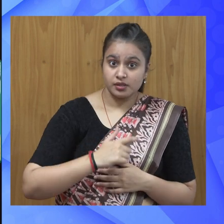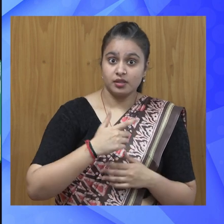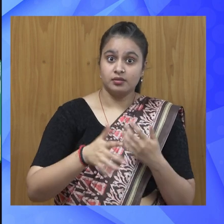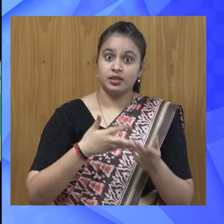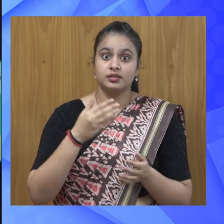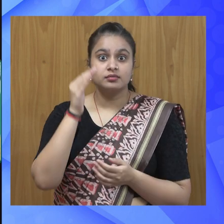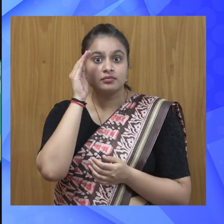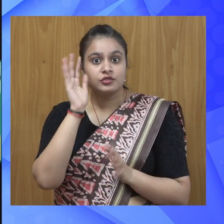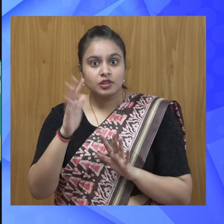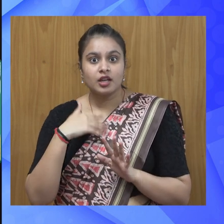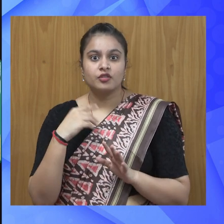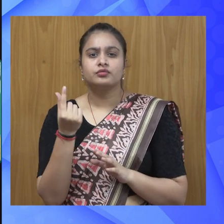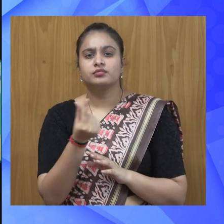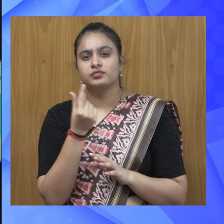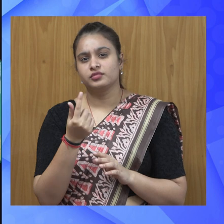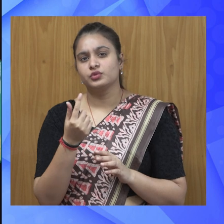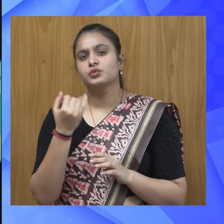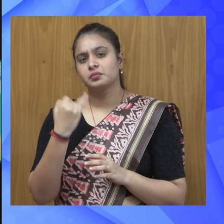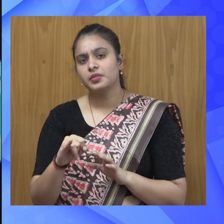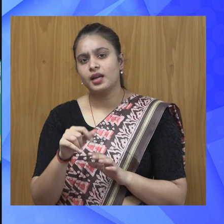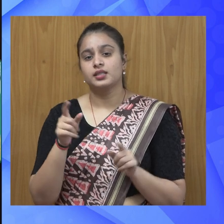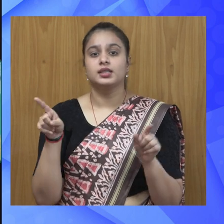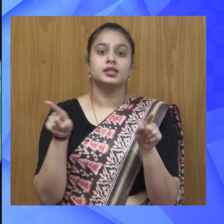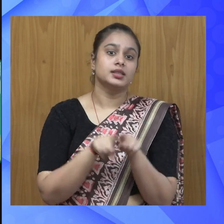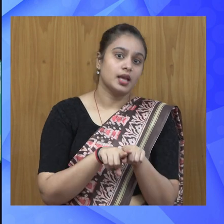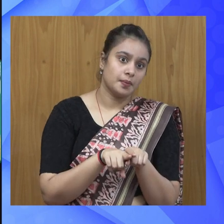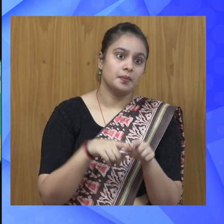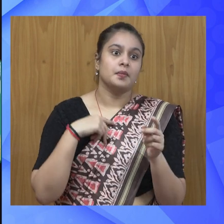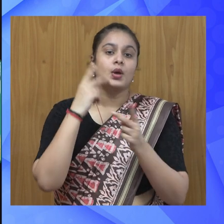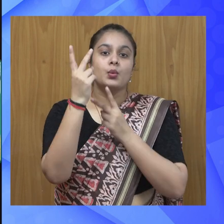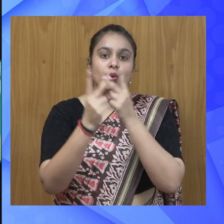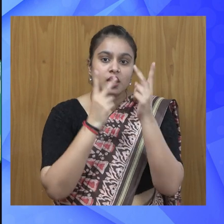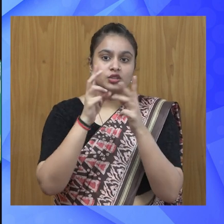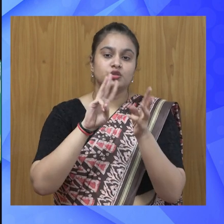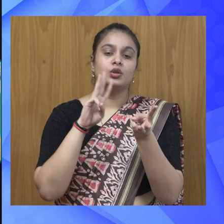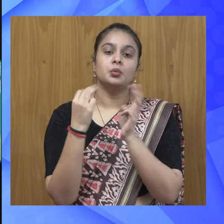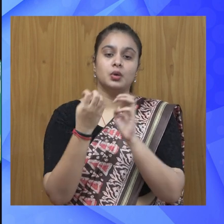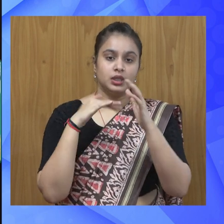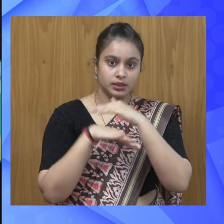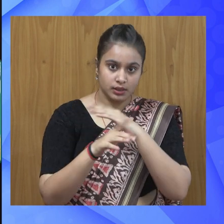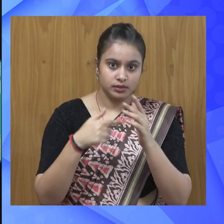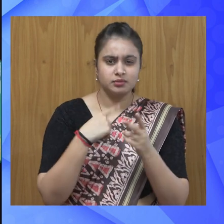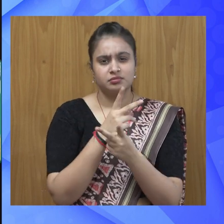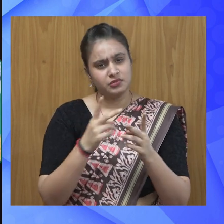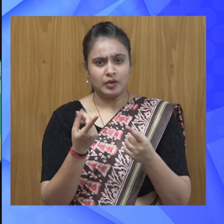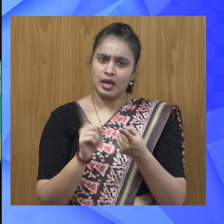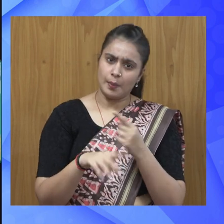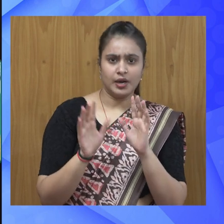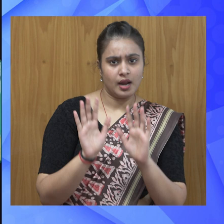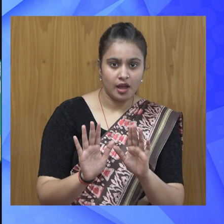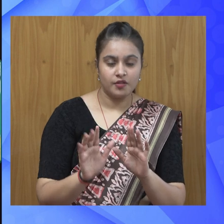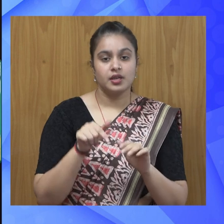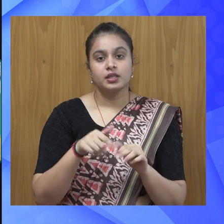हो उसको हम यूज करते हैं तो सिमिलरली इन वर्चुअल वर्ल्ड ऑल्सो जहाँ ये सब चीजें मौजूद है नाउ